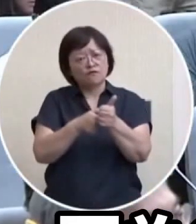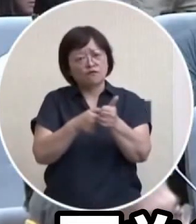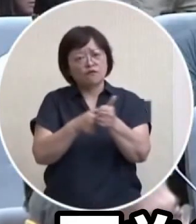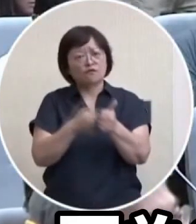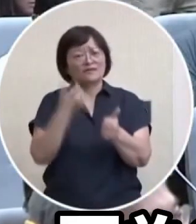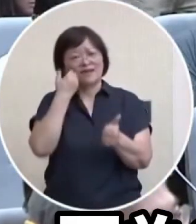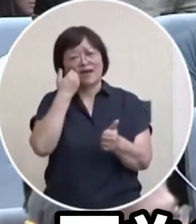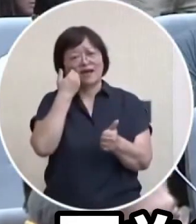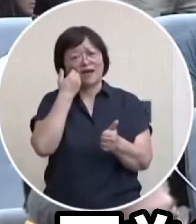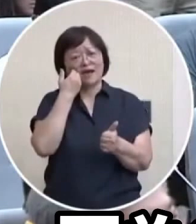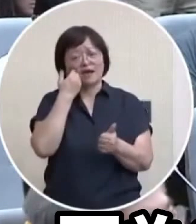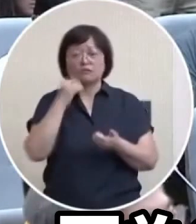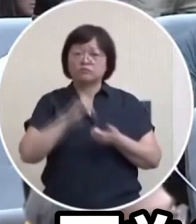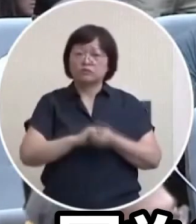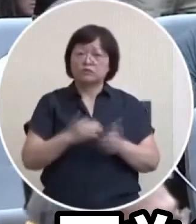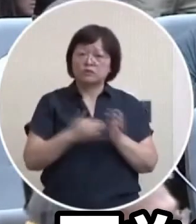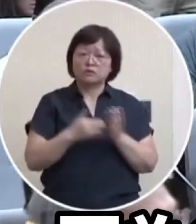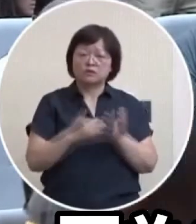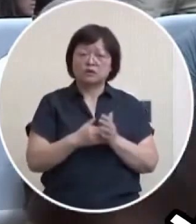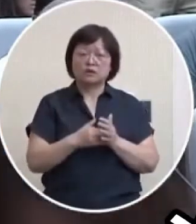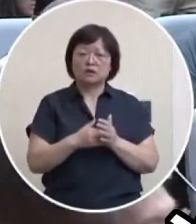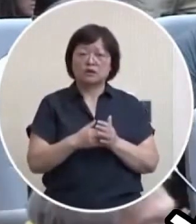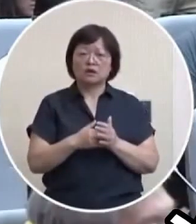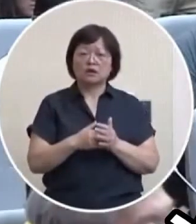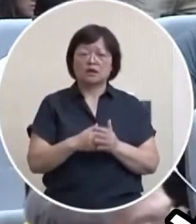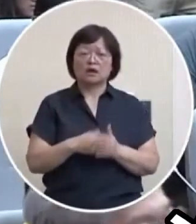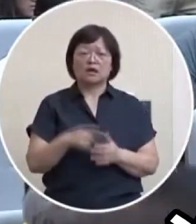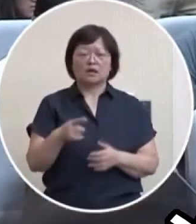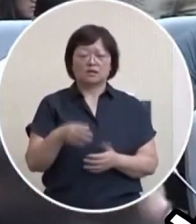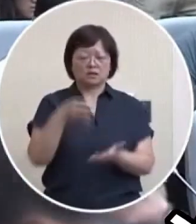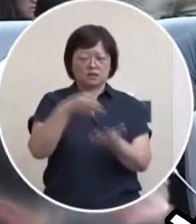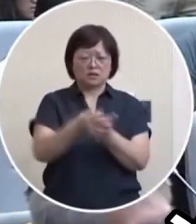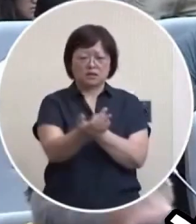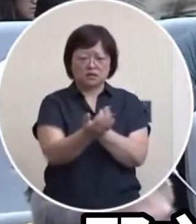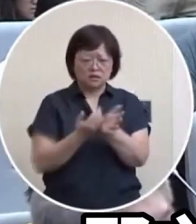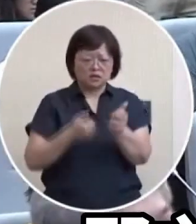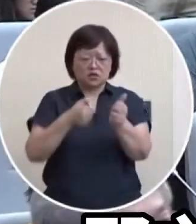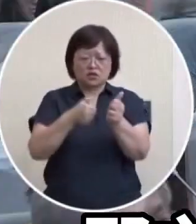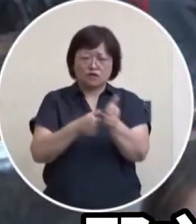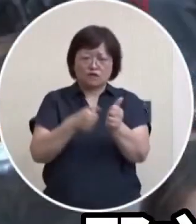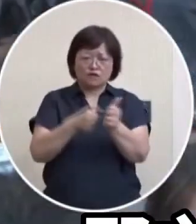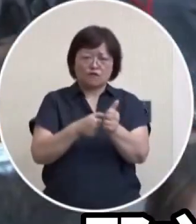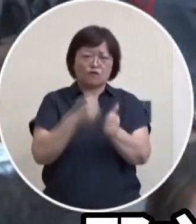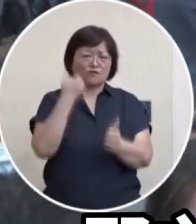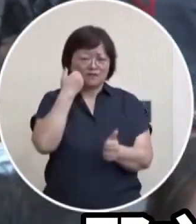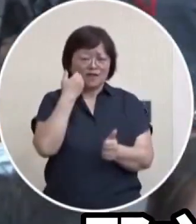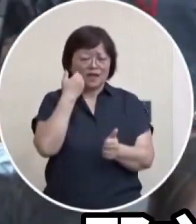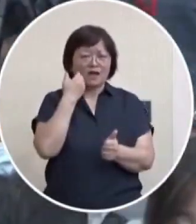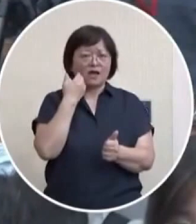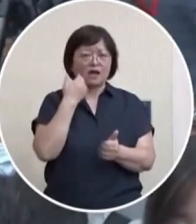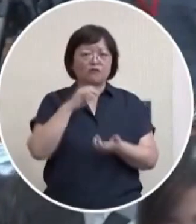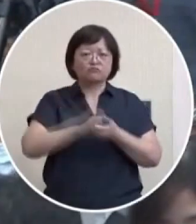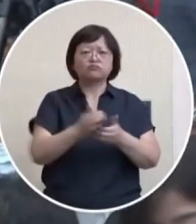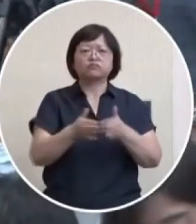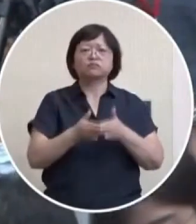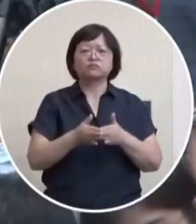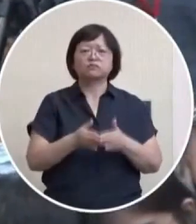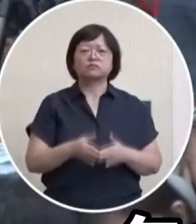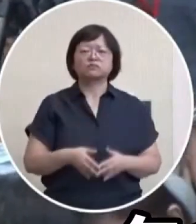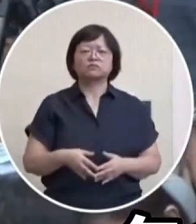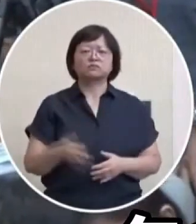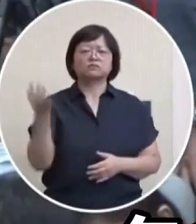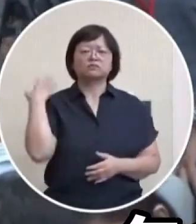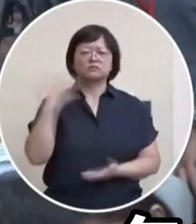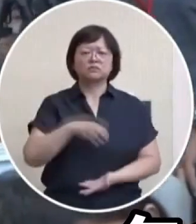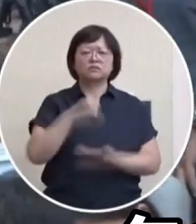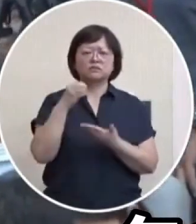因为9月17号联署截止的当天，必须要有您的副手人选。那之前已经点名的非常多的人，但您都一一否认，包